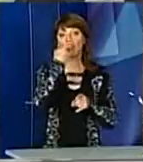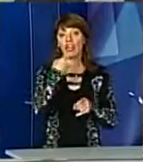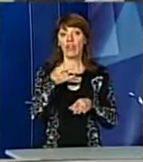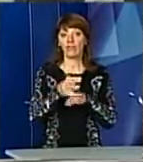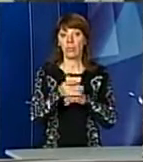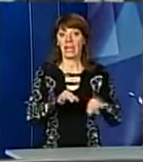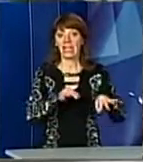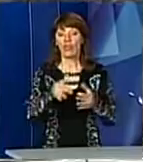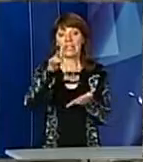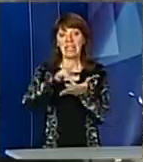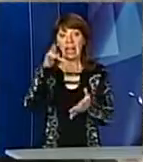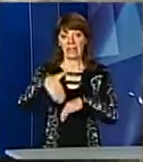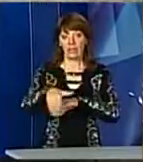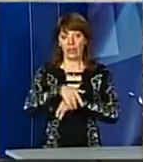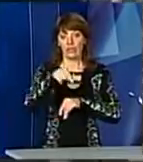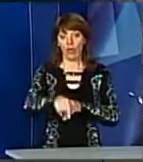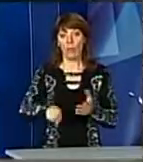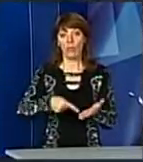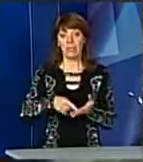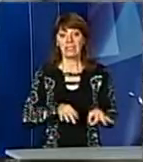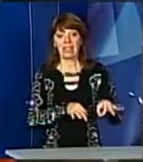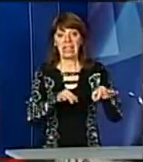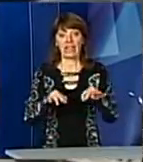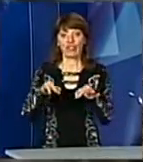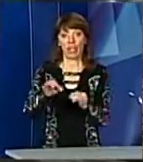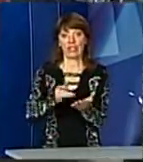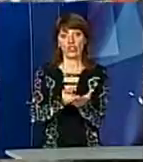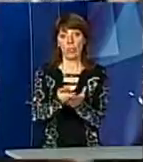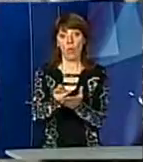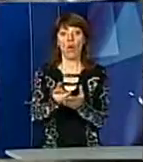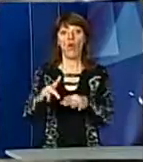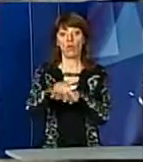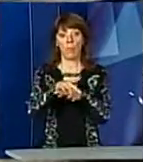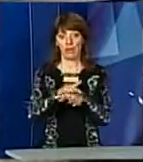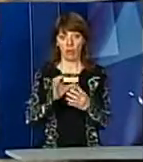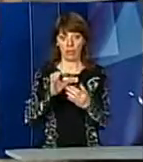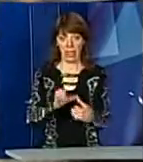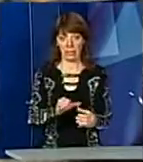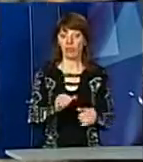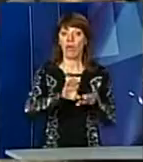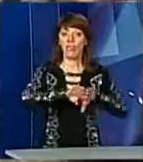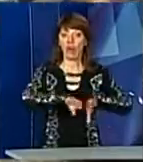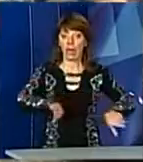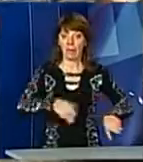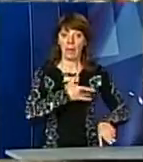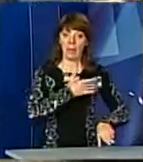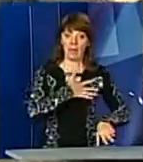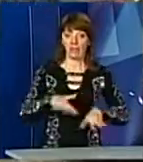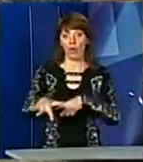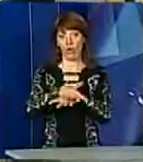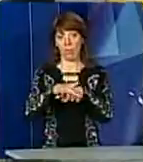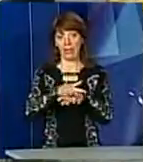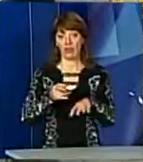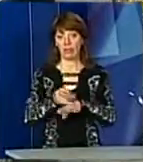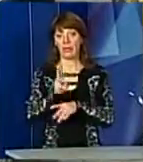які їдуть посередині вулиці, в цьому місці заїжджатимуть на смугу громадського транспорту. Відокремлення смуг приватного і громадського транспорту,